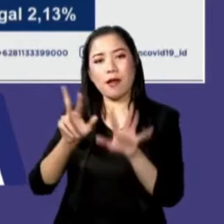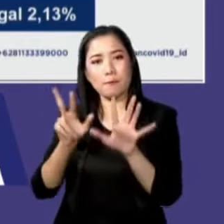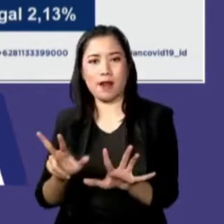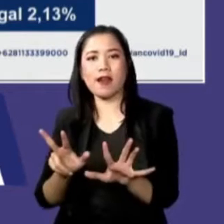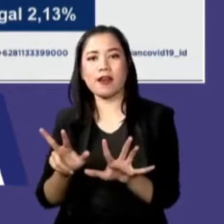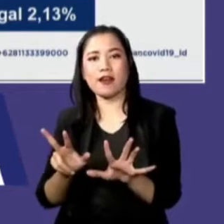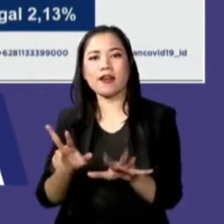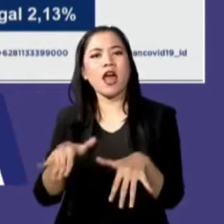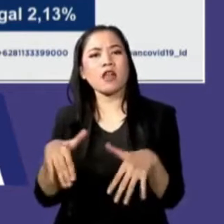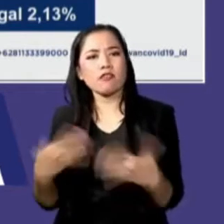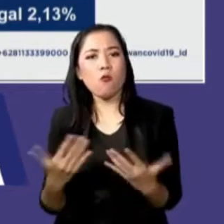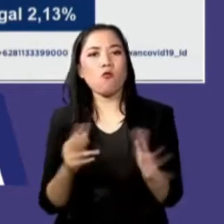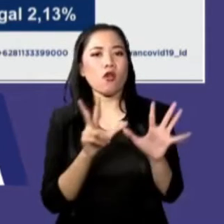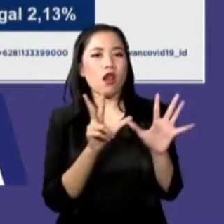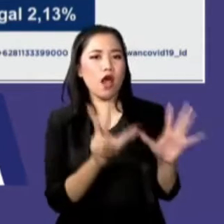753.948 atau